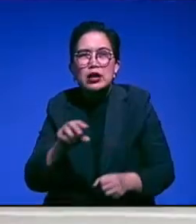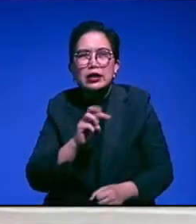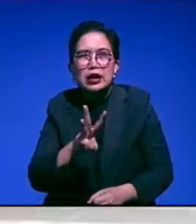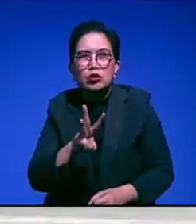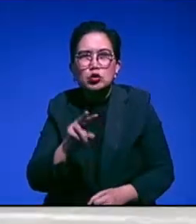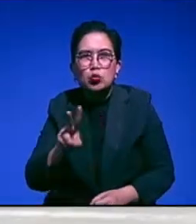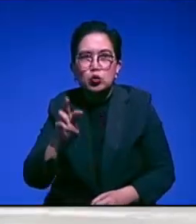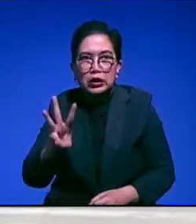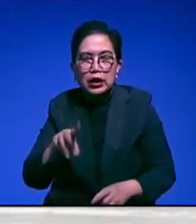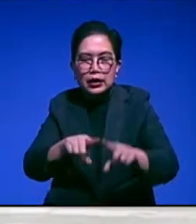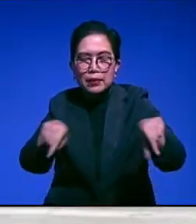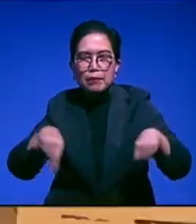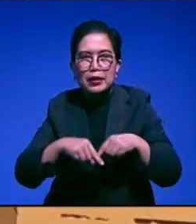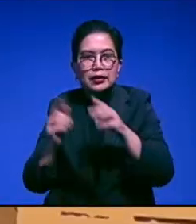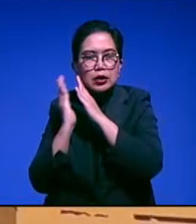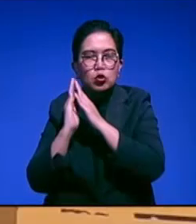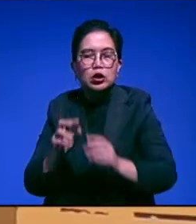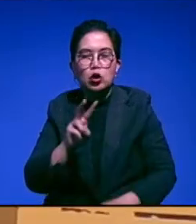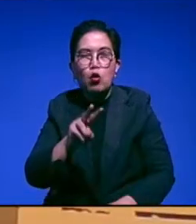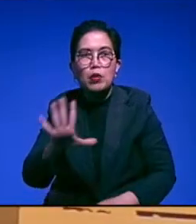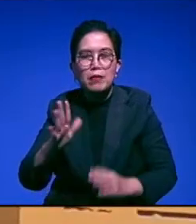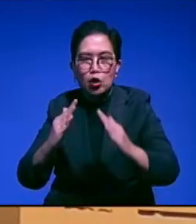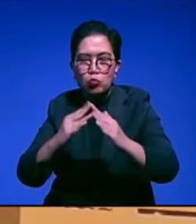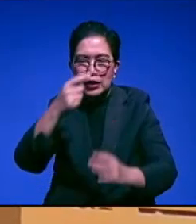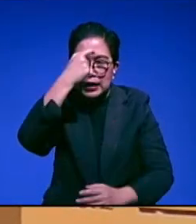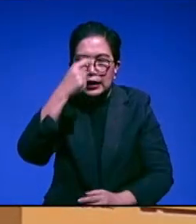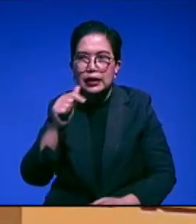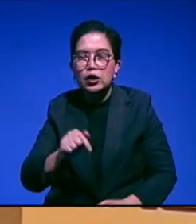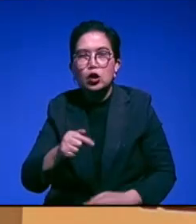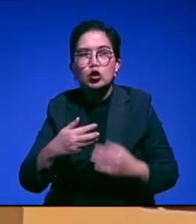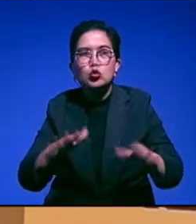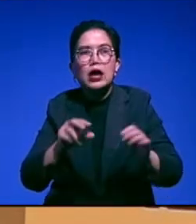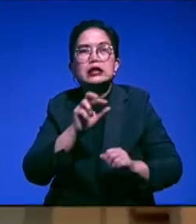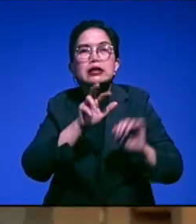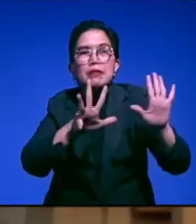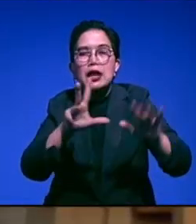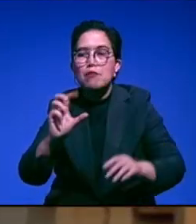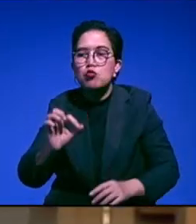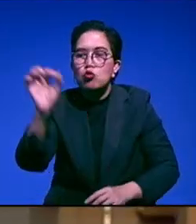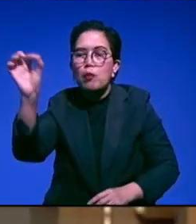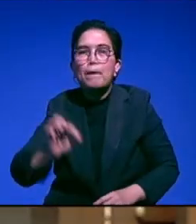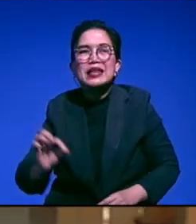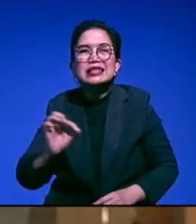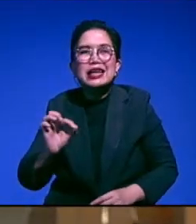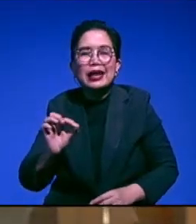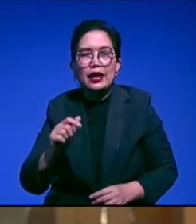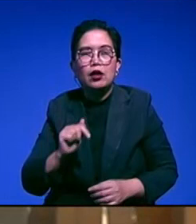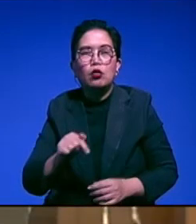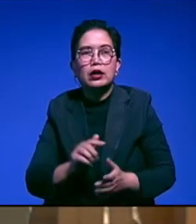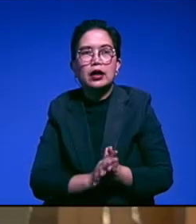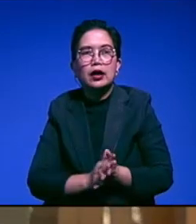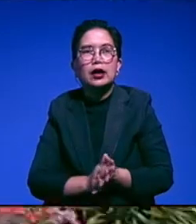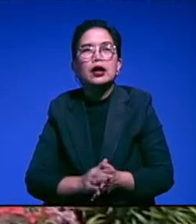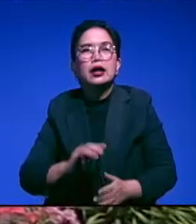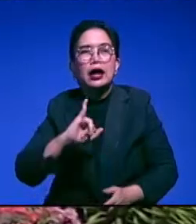tempat tidur yang tersedia di 25 rumah sakit rujukan, kini terisi hingga 90%. Sementara, ruang